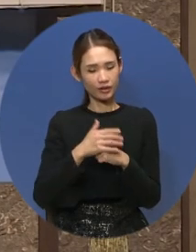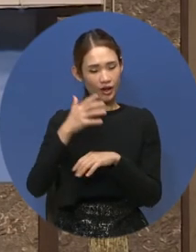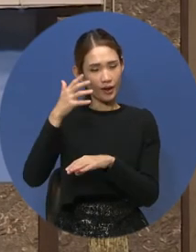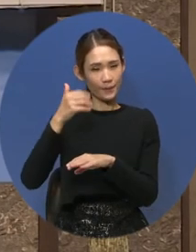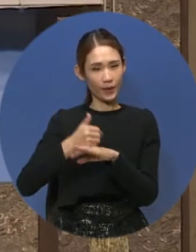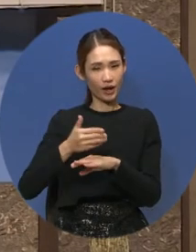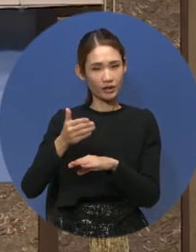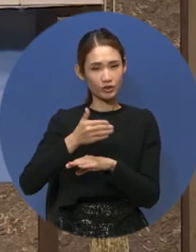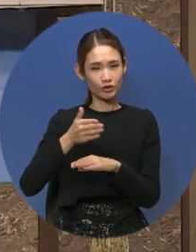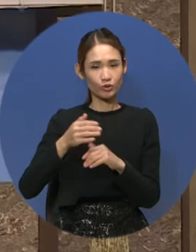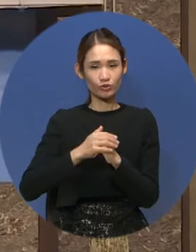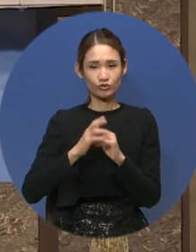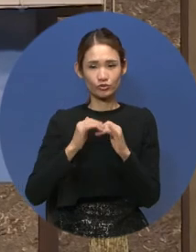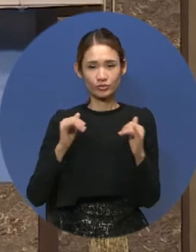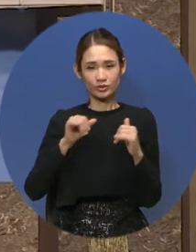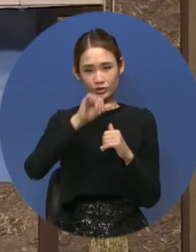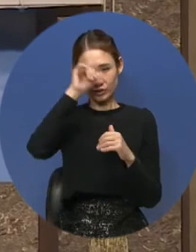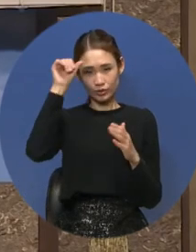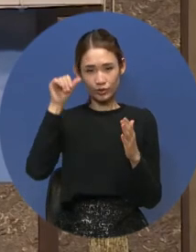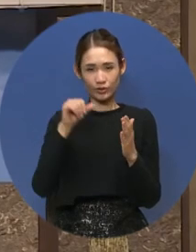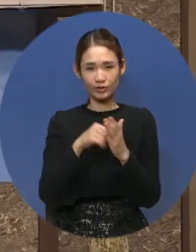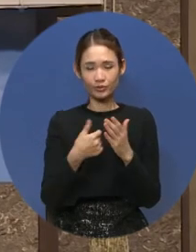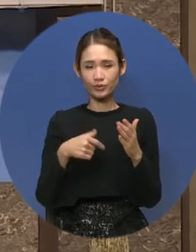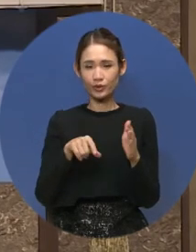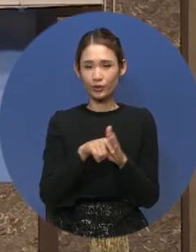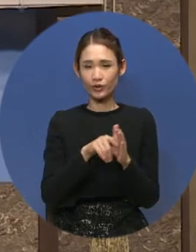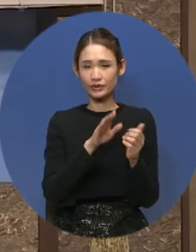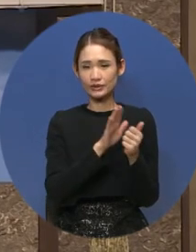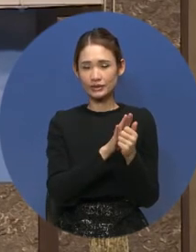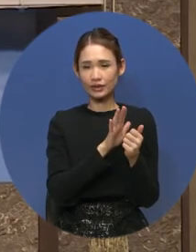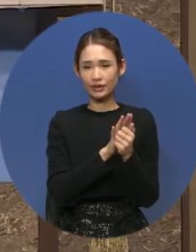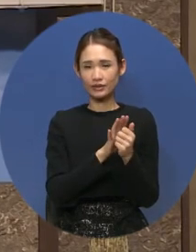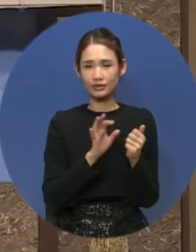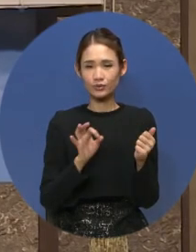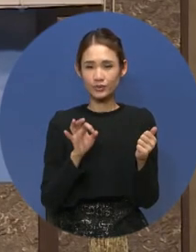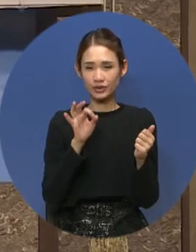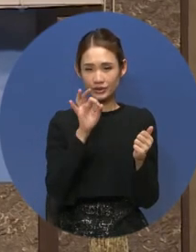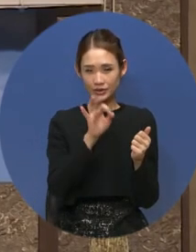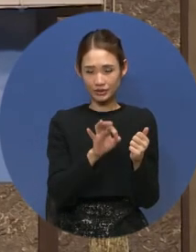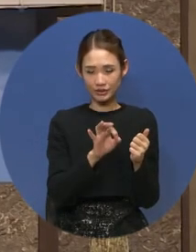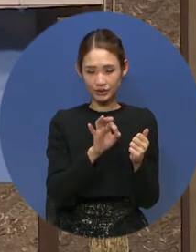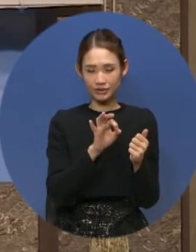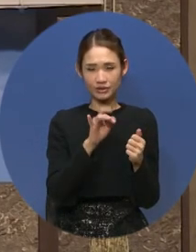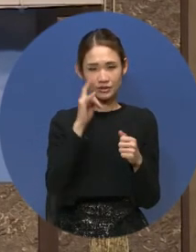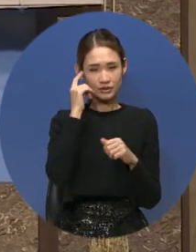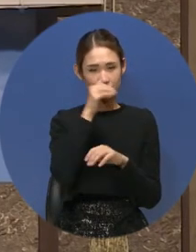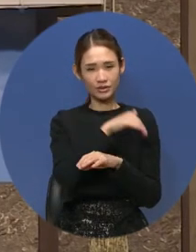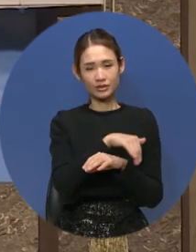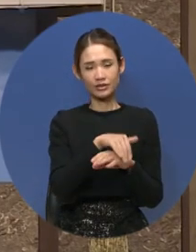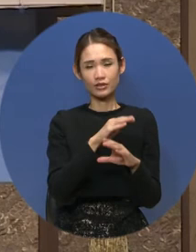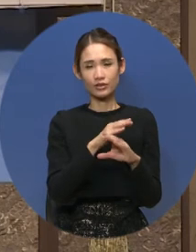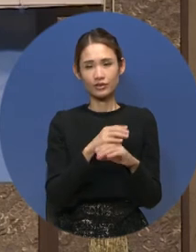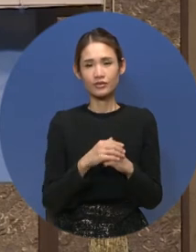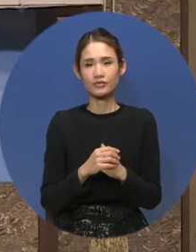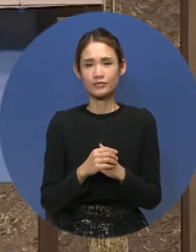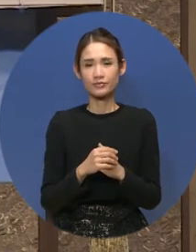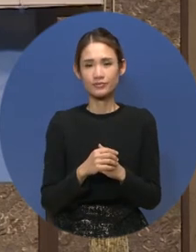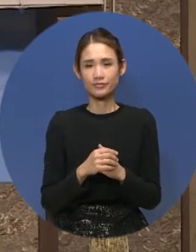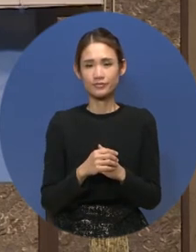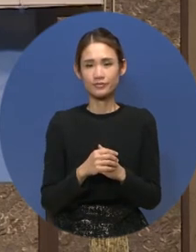하반기 정도부터 그 구민분들한테 평생 학습을 위한 장학금을 지원할